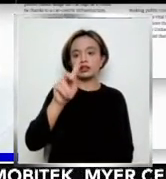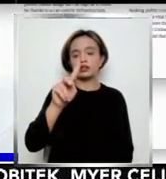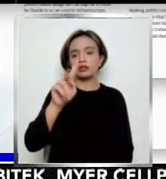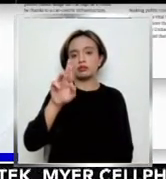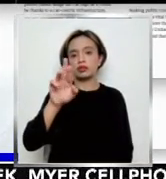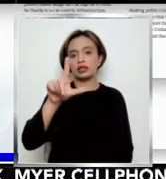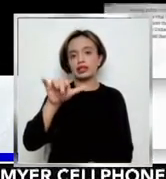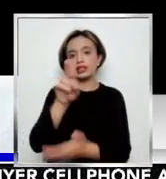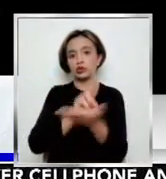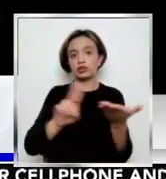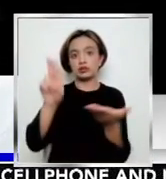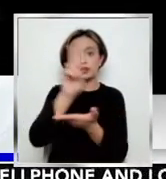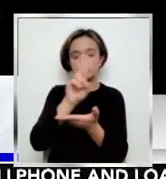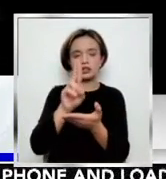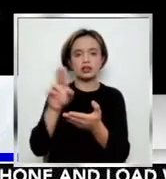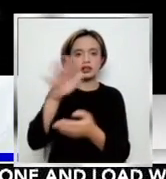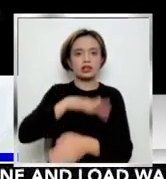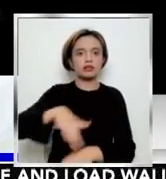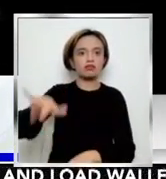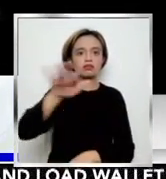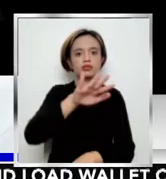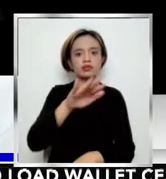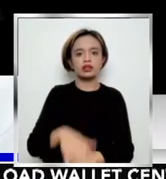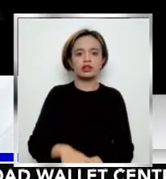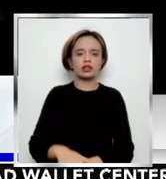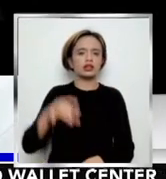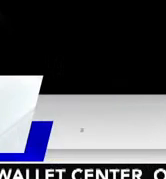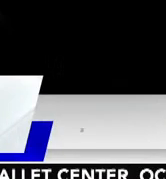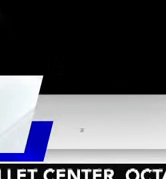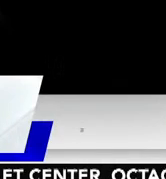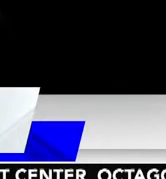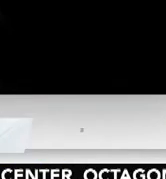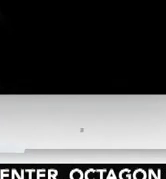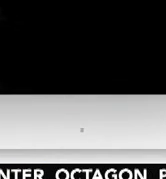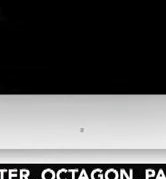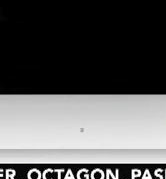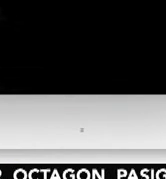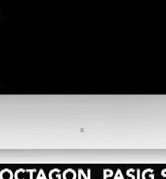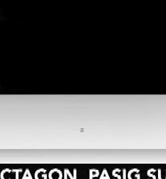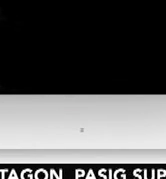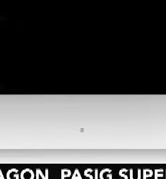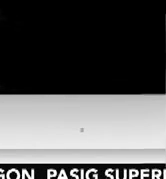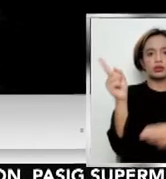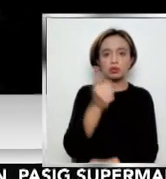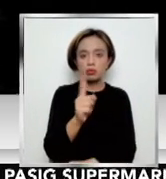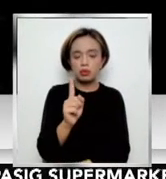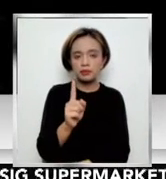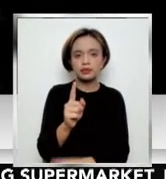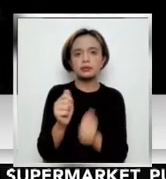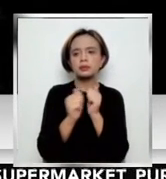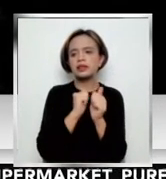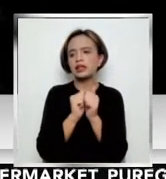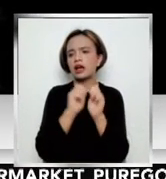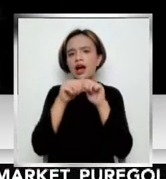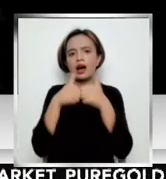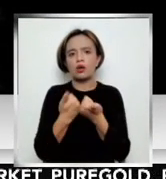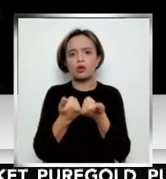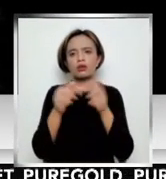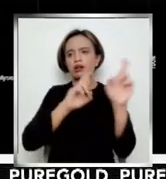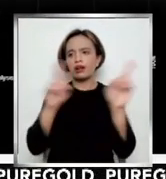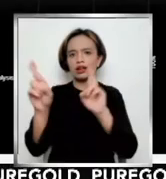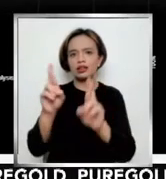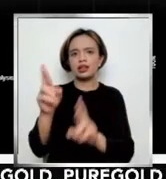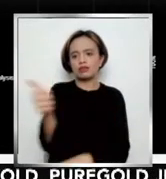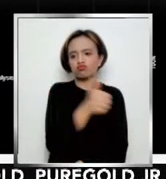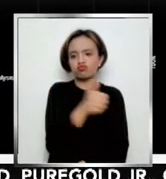ibang panig ng mundo, halos mangulelat ang Metro Manila pagdating sa urban mobility o kahandaan ng transportasyon para makakilos sa